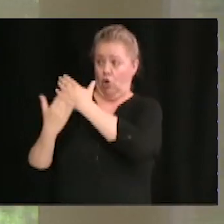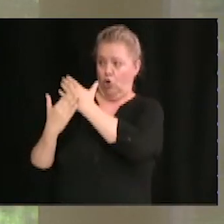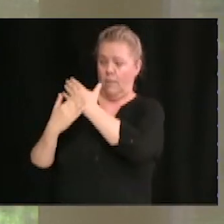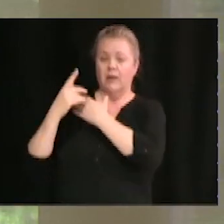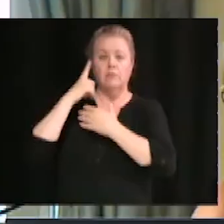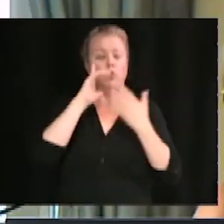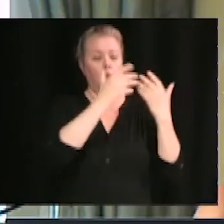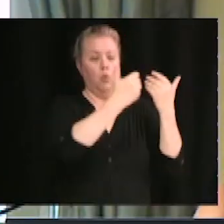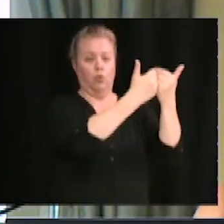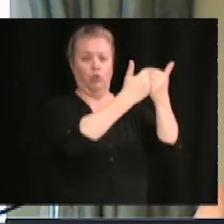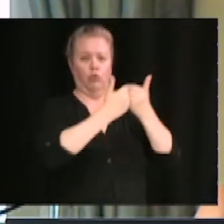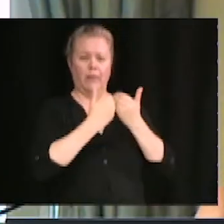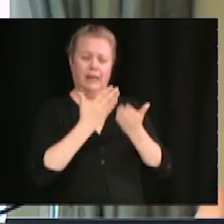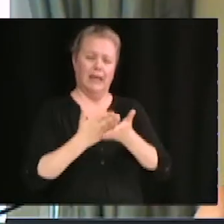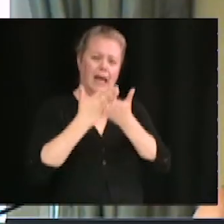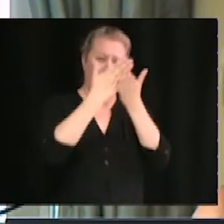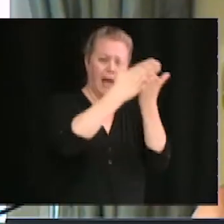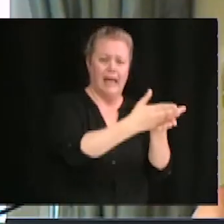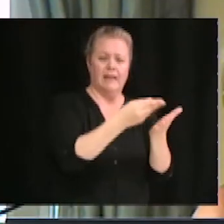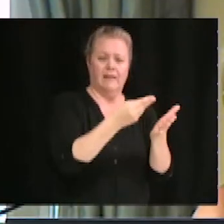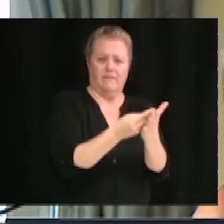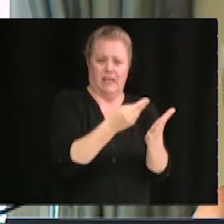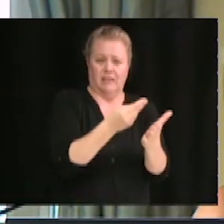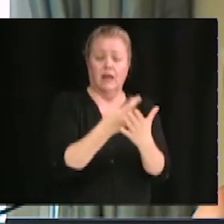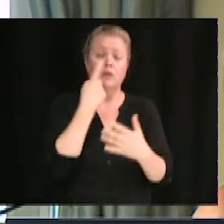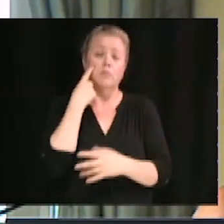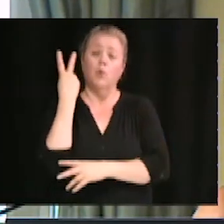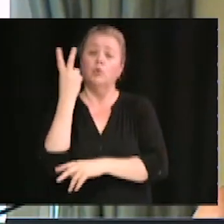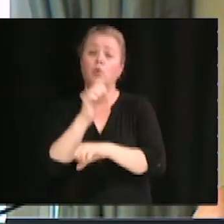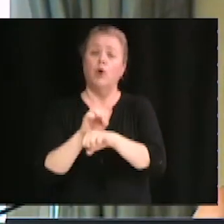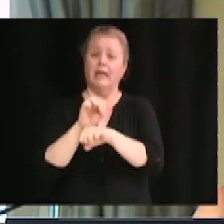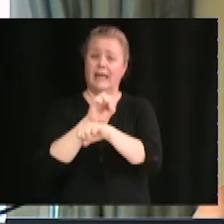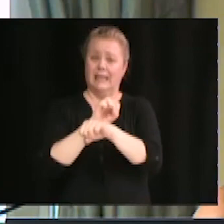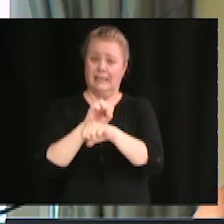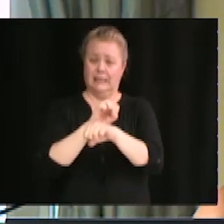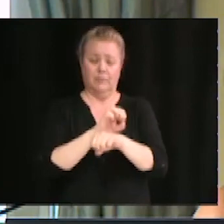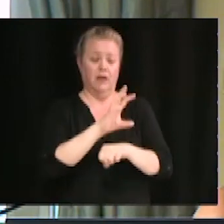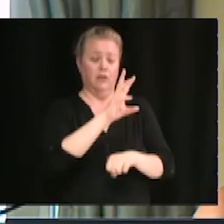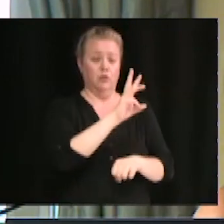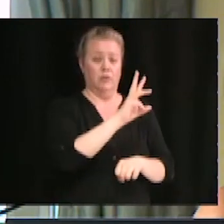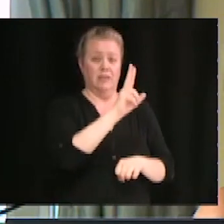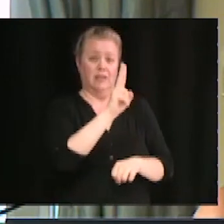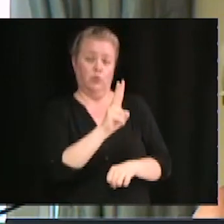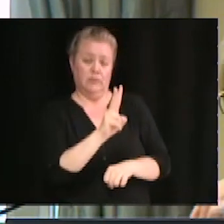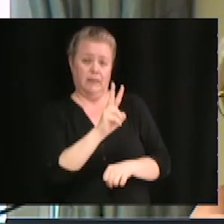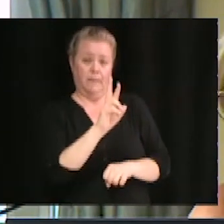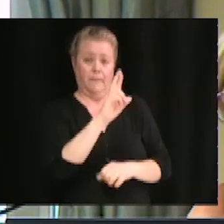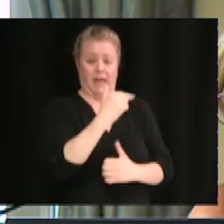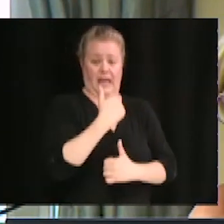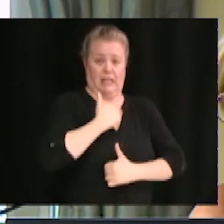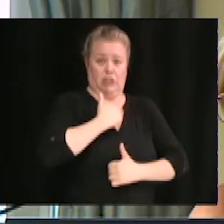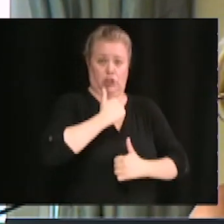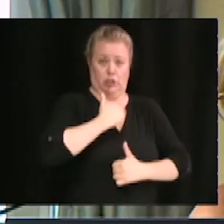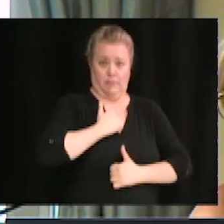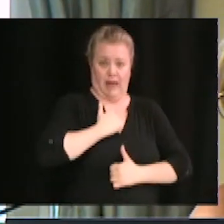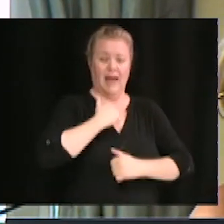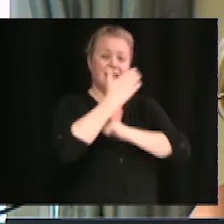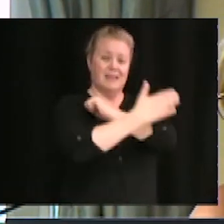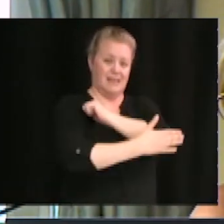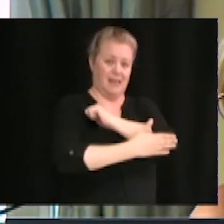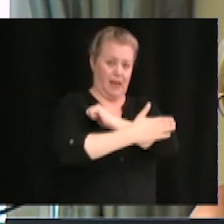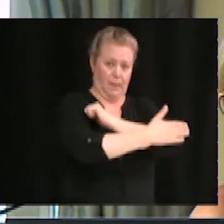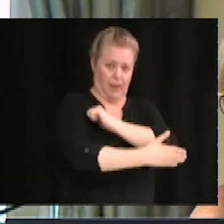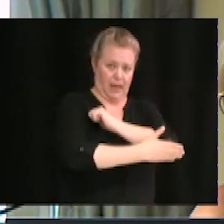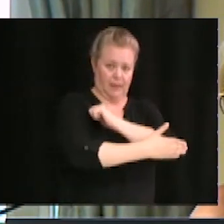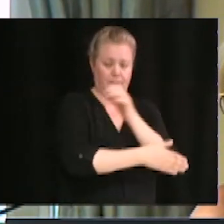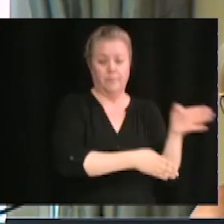Oui. Alors, pour deux organismes, s'agit du 62e régiment d'artillerie de campagne et de la Société